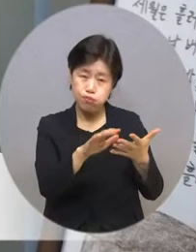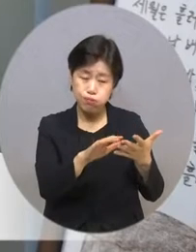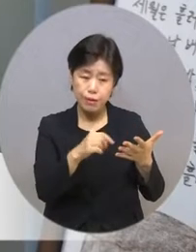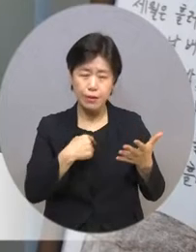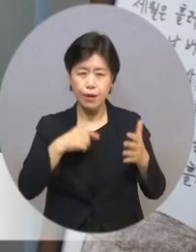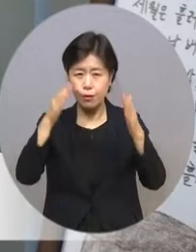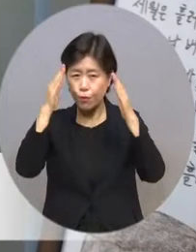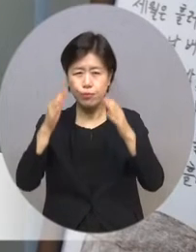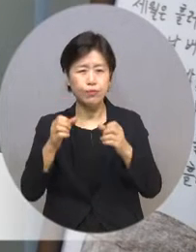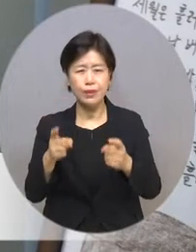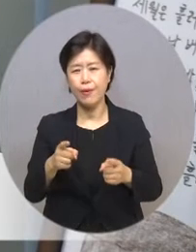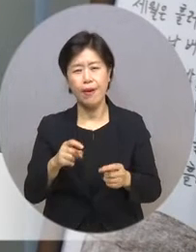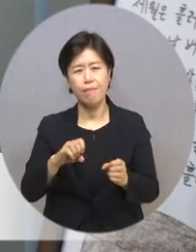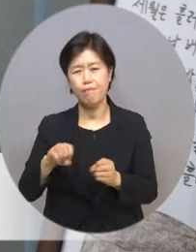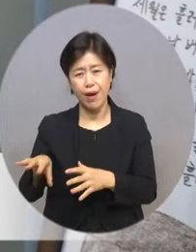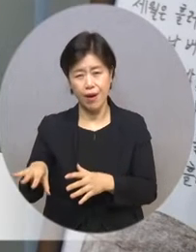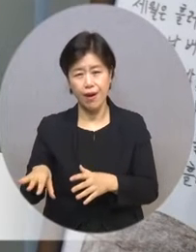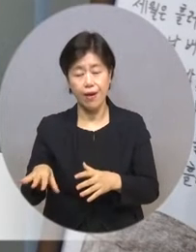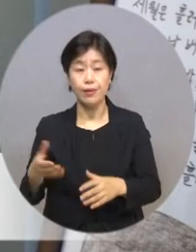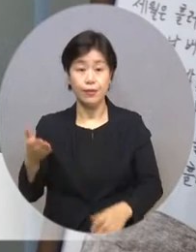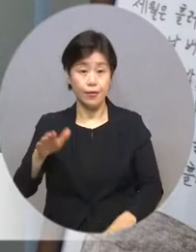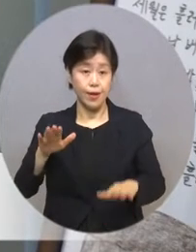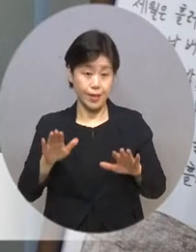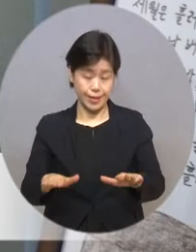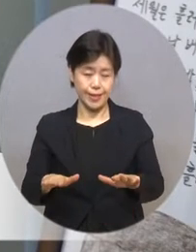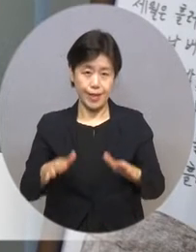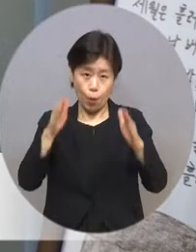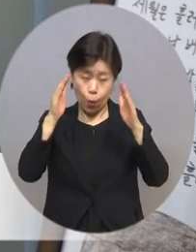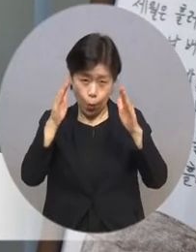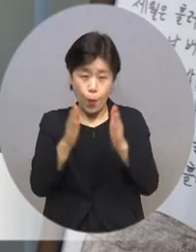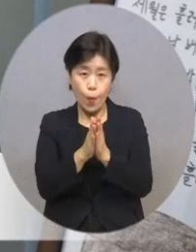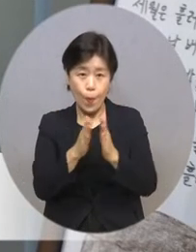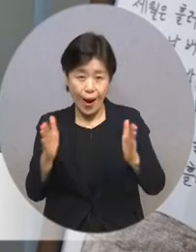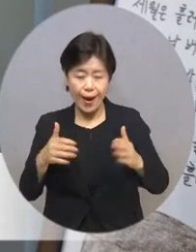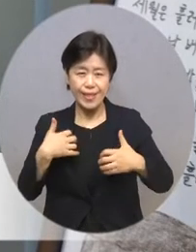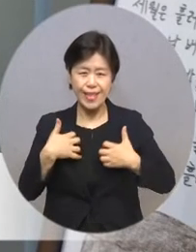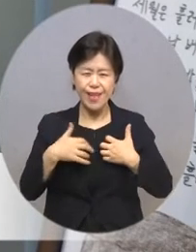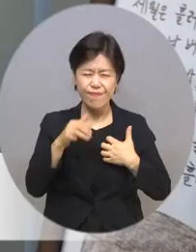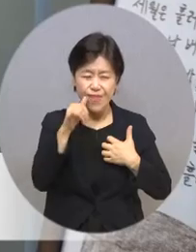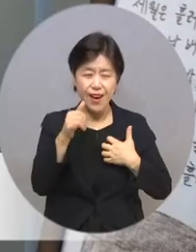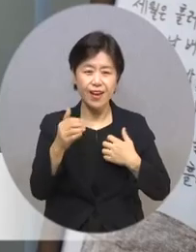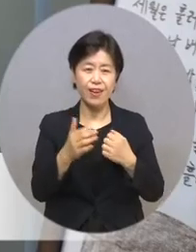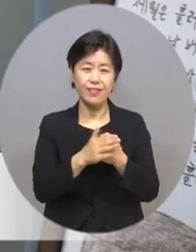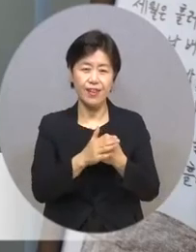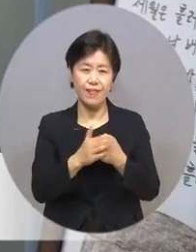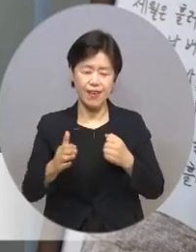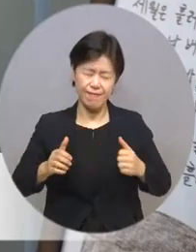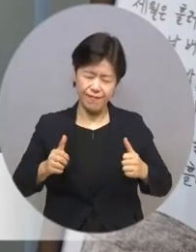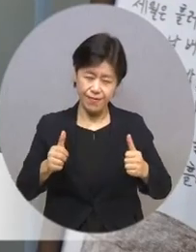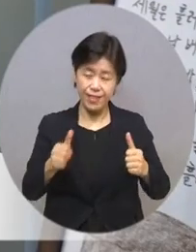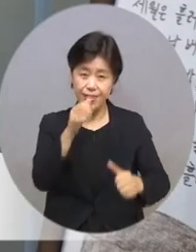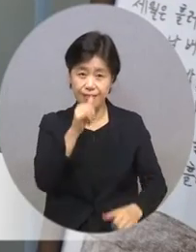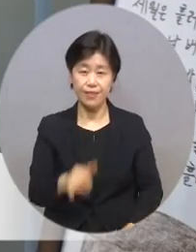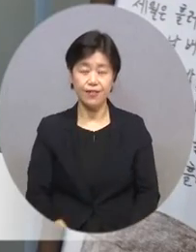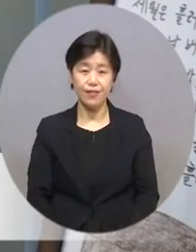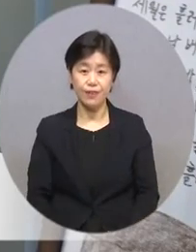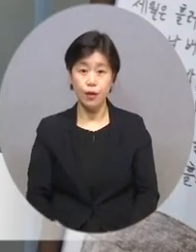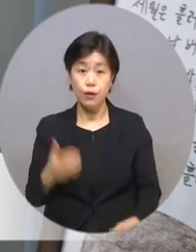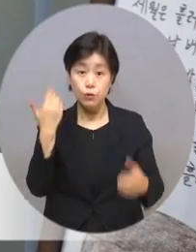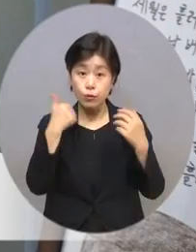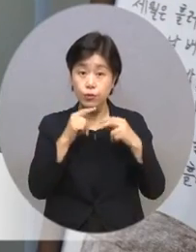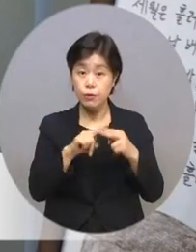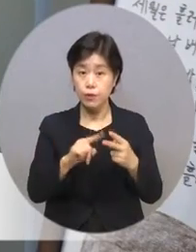공부를 못해갖고서는 이제서 이제 공부에 맛이 들어갖고 이제 열심히 공부해요. 그러니까는